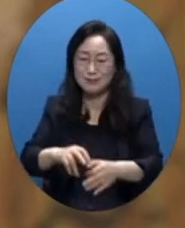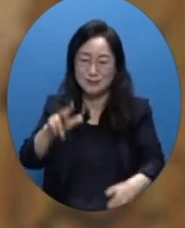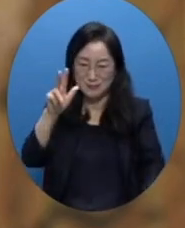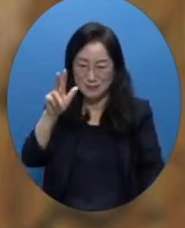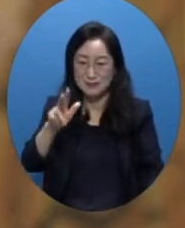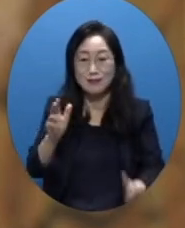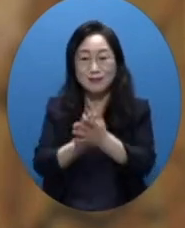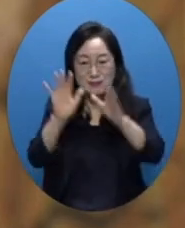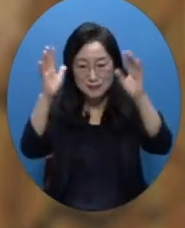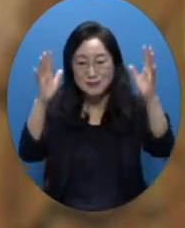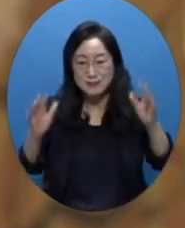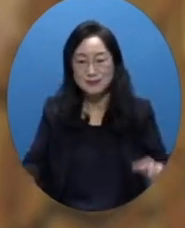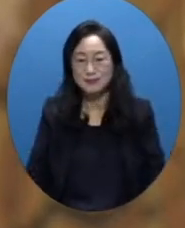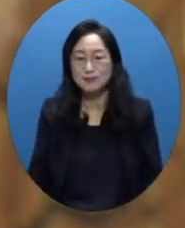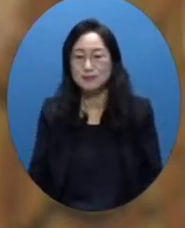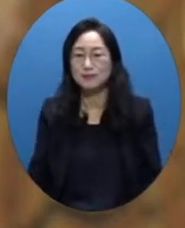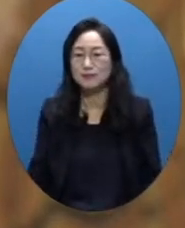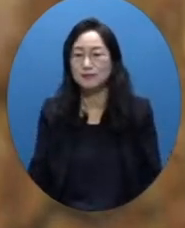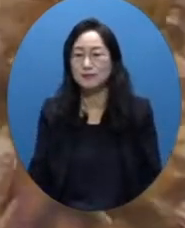할렐루야.